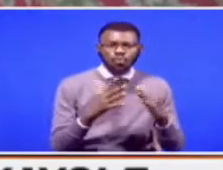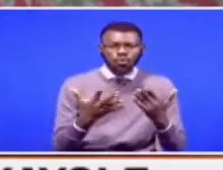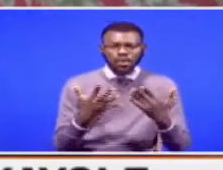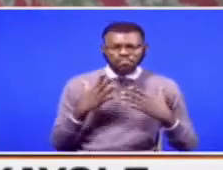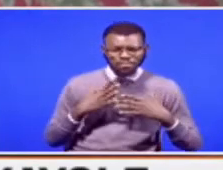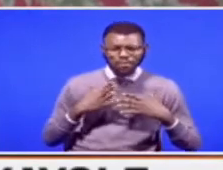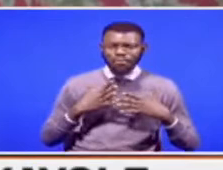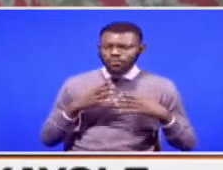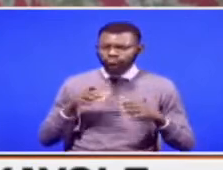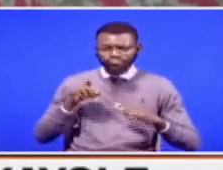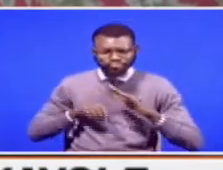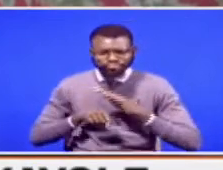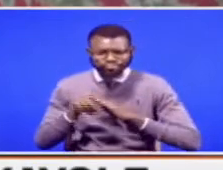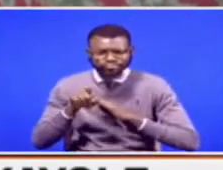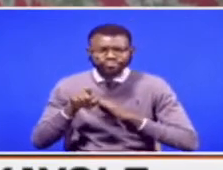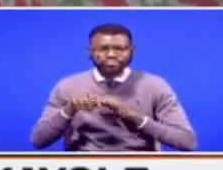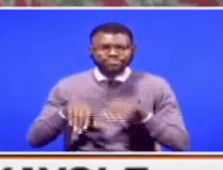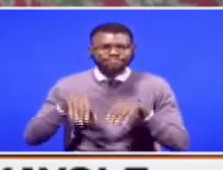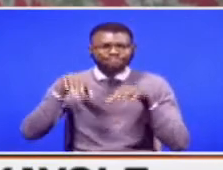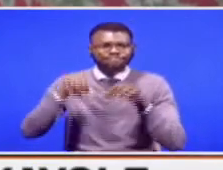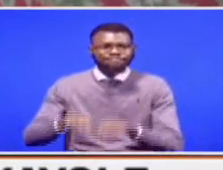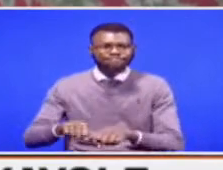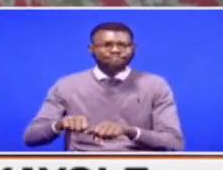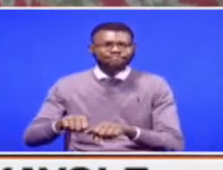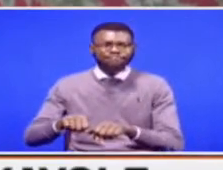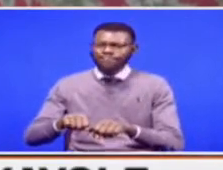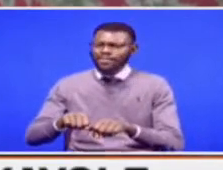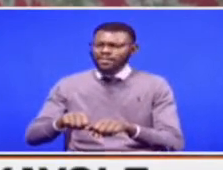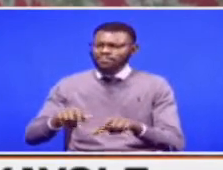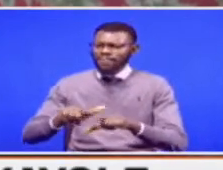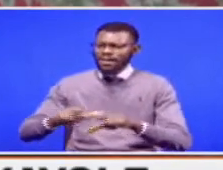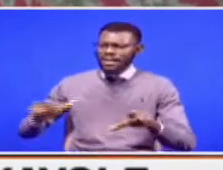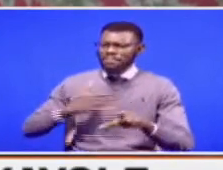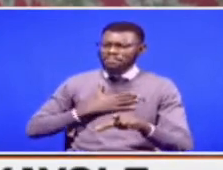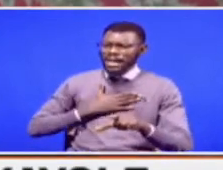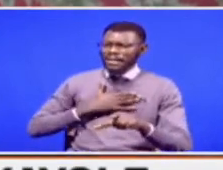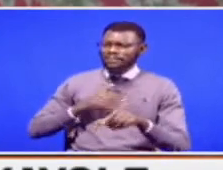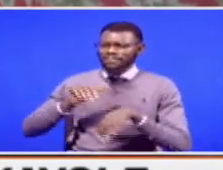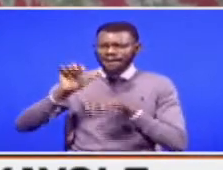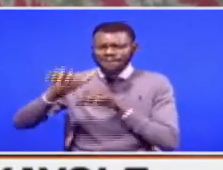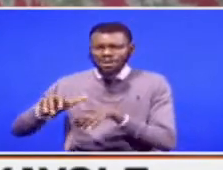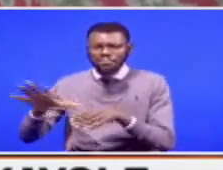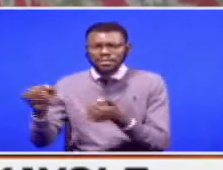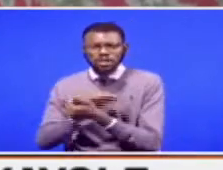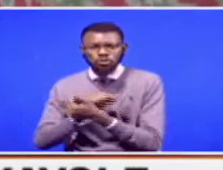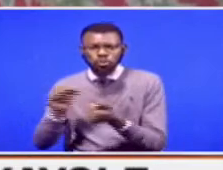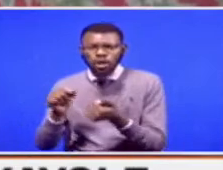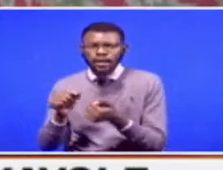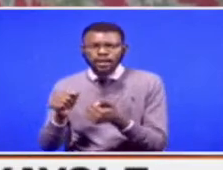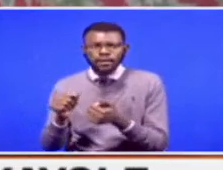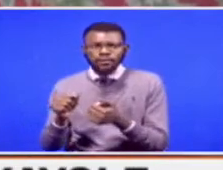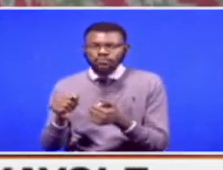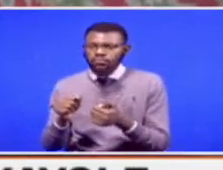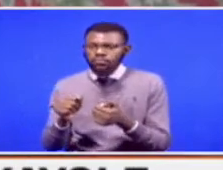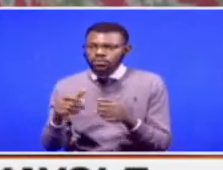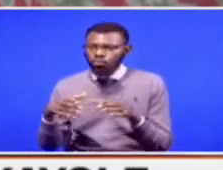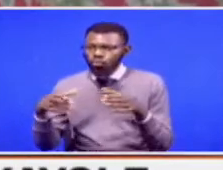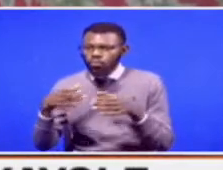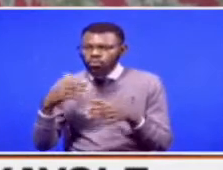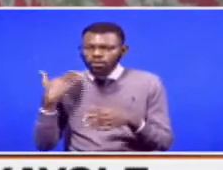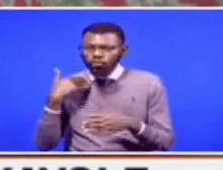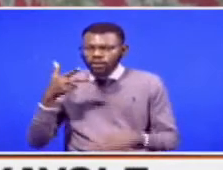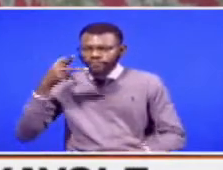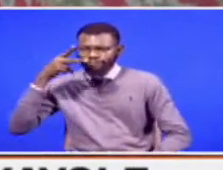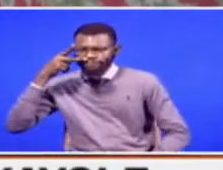kwa shamba wahalifu. Wenye wameingia kwa shamba bado ni shinda. Wanani time nikienda hivi